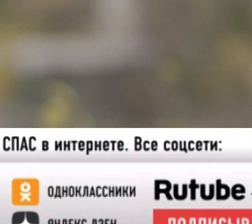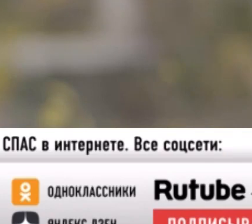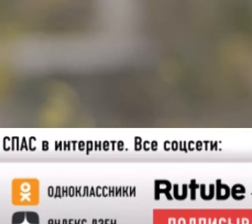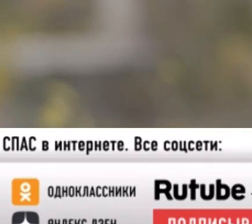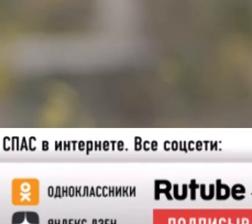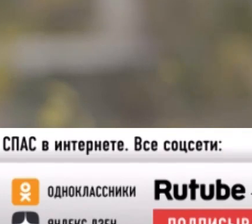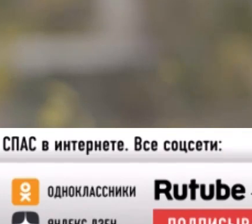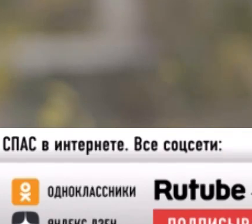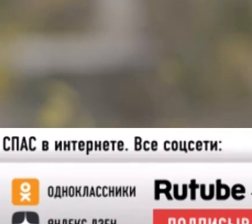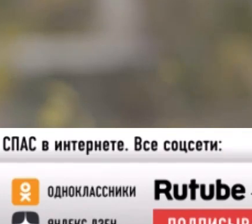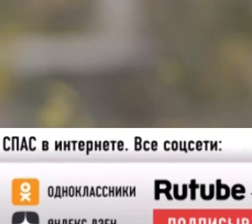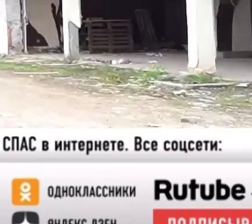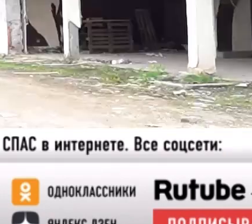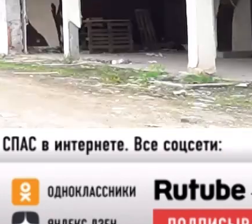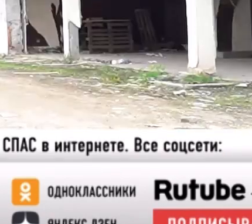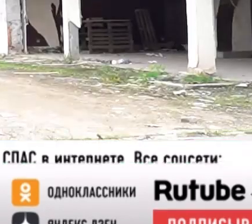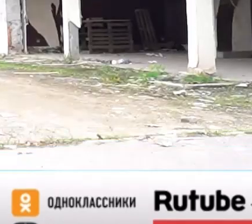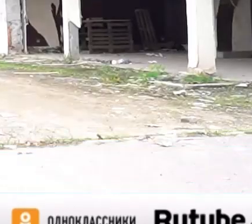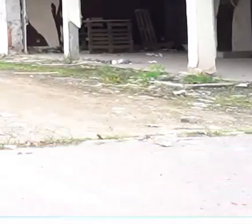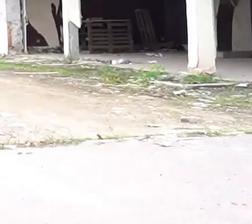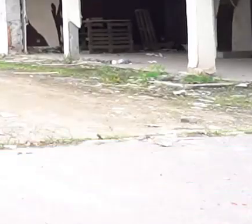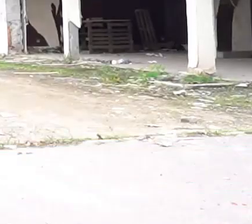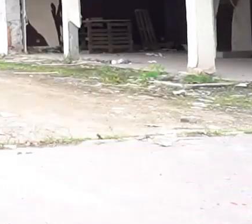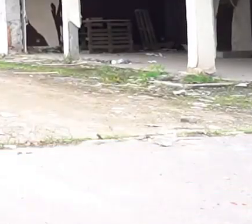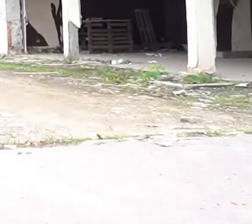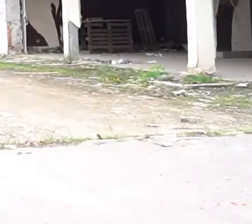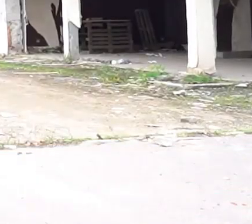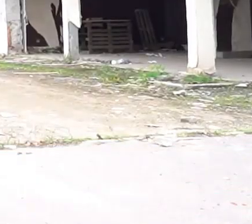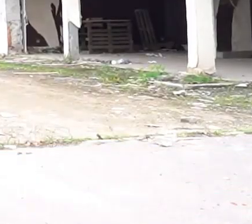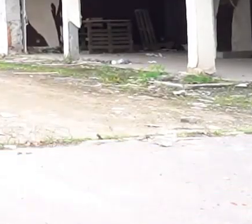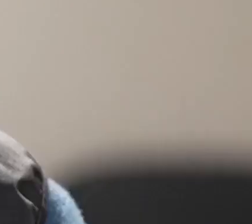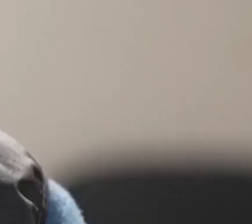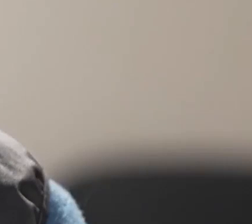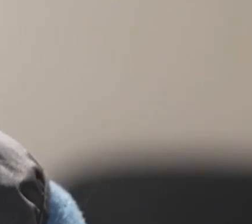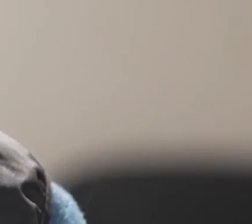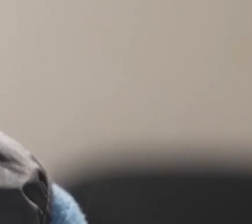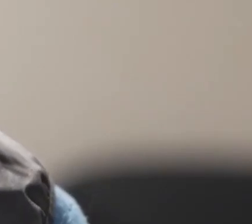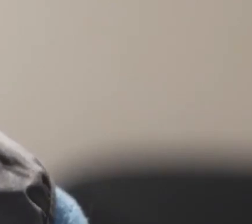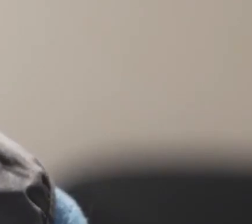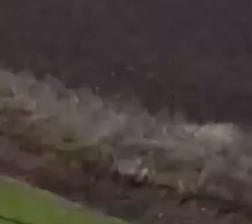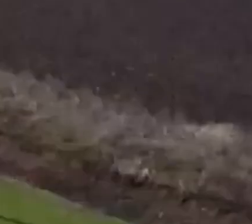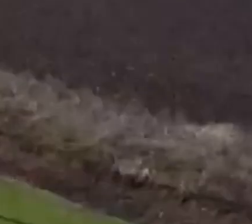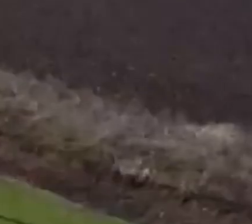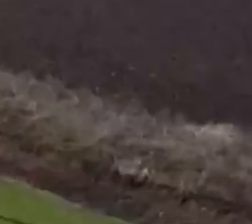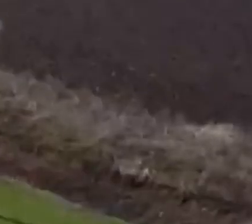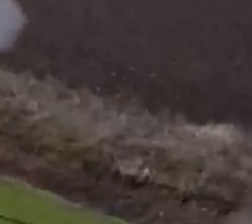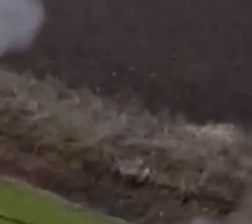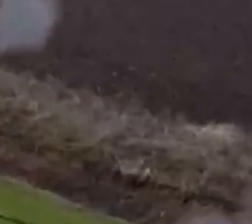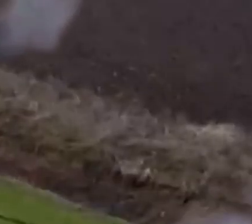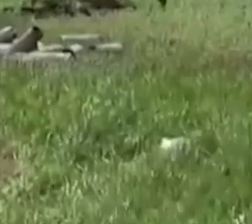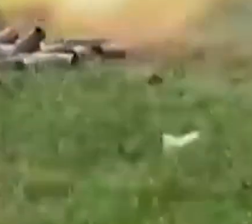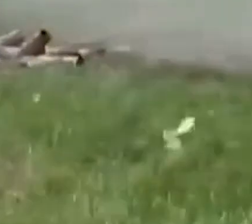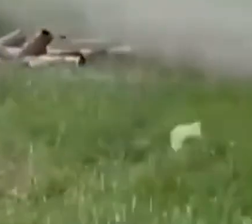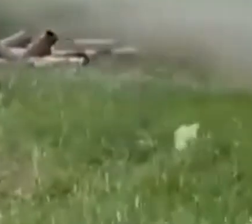В свое время он и забирает. И библейские рецепты победы. Это битва, которая сейчас идет,